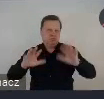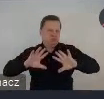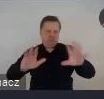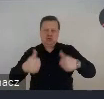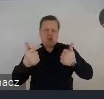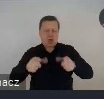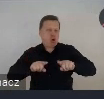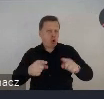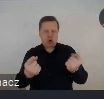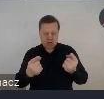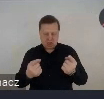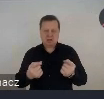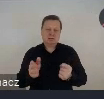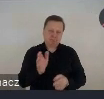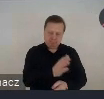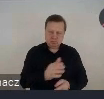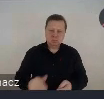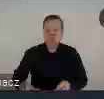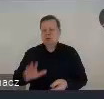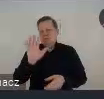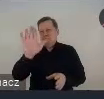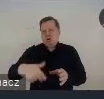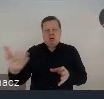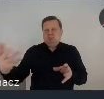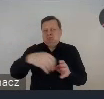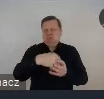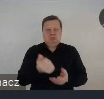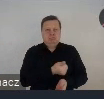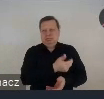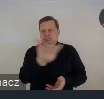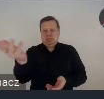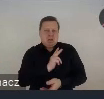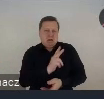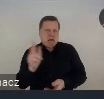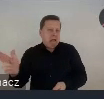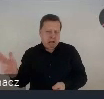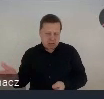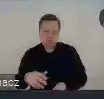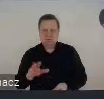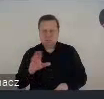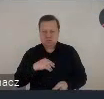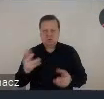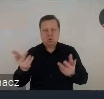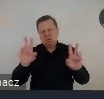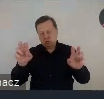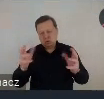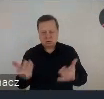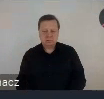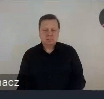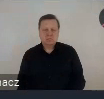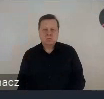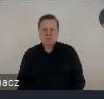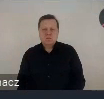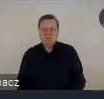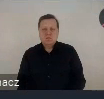organizacje. Może w nich brać udział niemalże każdy, każdy w cudzysłowie, bo oczywiście chodzi